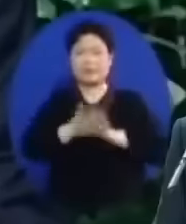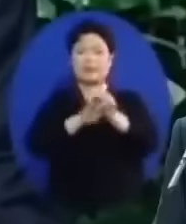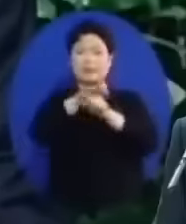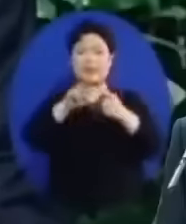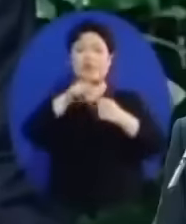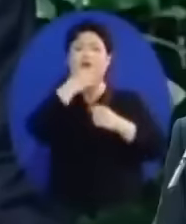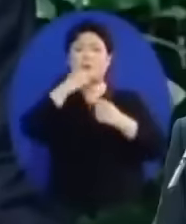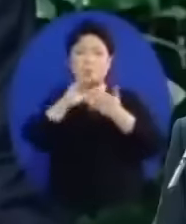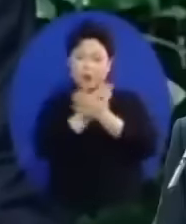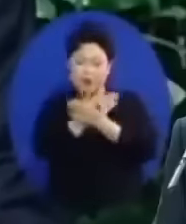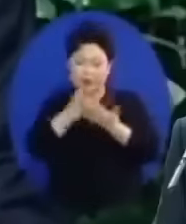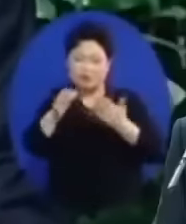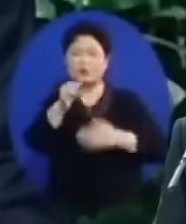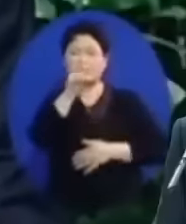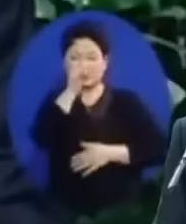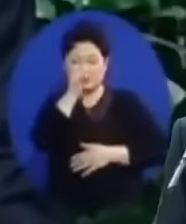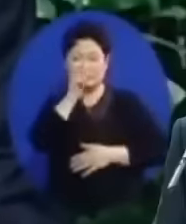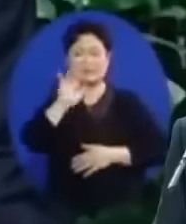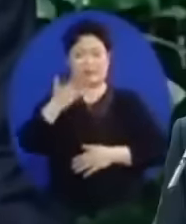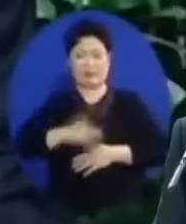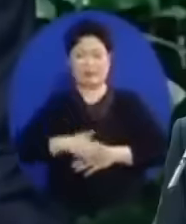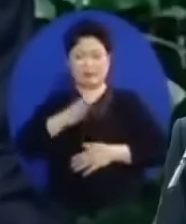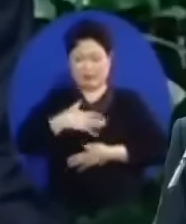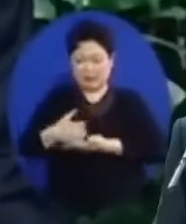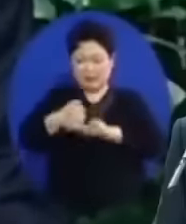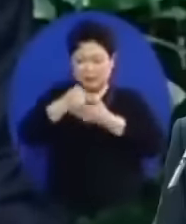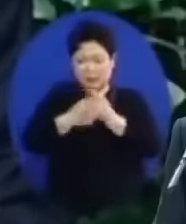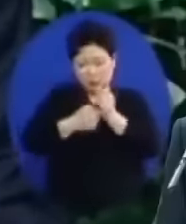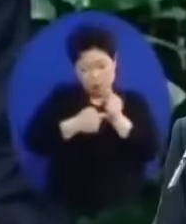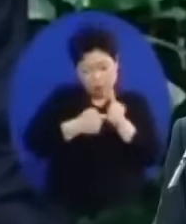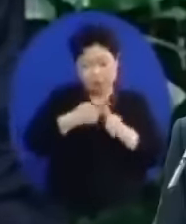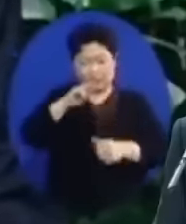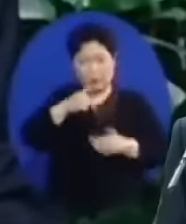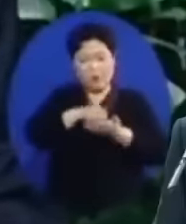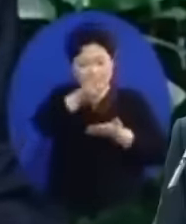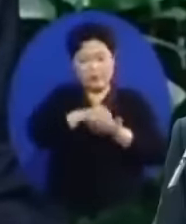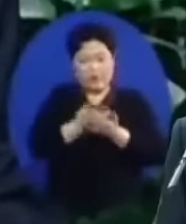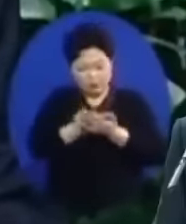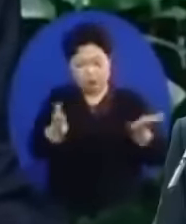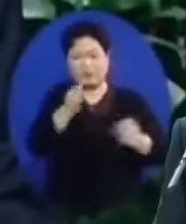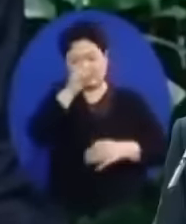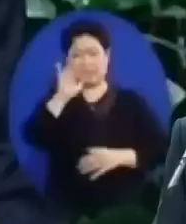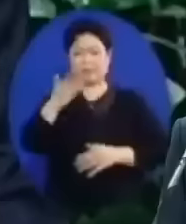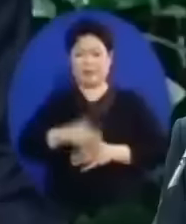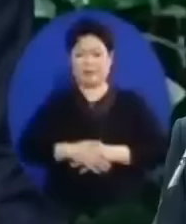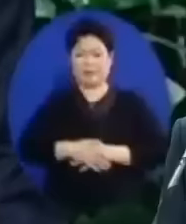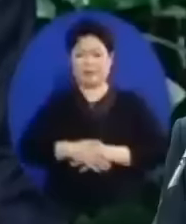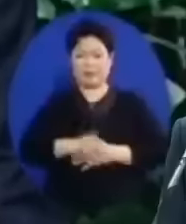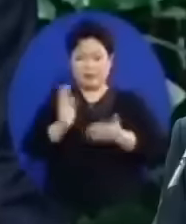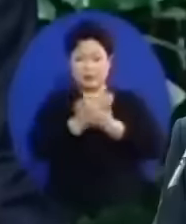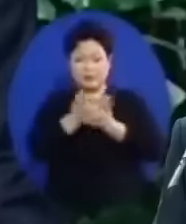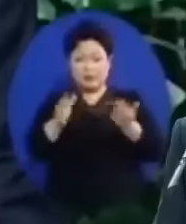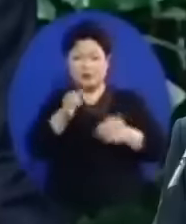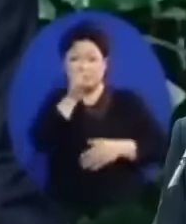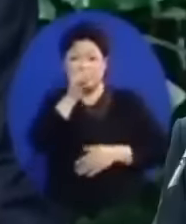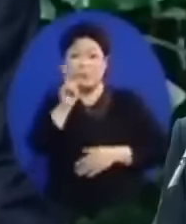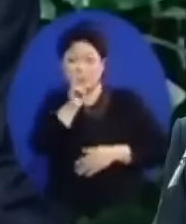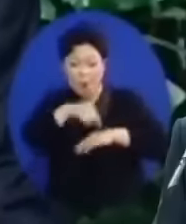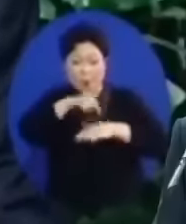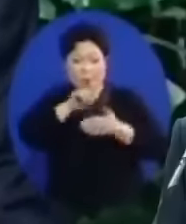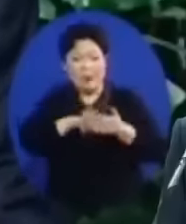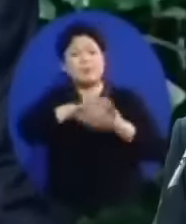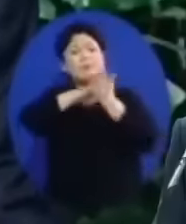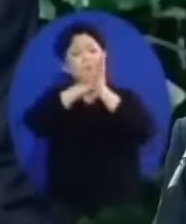사랑과 행복을 나눌 수 있게 되는 것입니다. 내가 가지는 조그만 것이라도 나눌 수 있게 되는 것입니다. 그 나눌 수 있게 되면 어떻게 되는지,